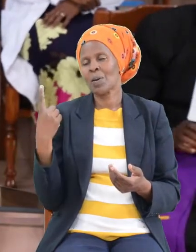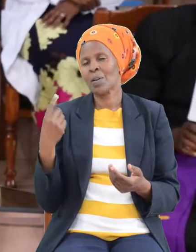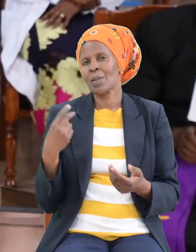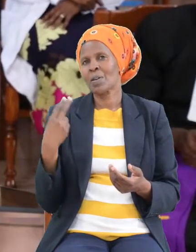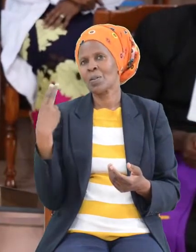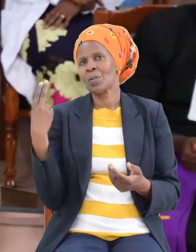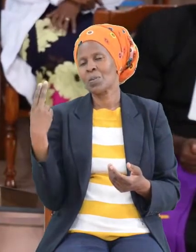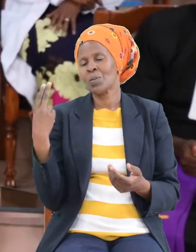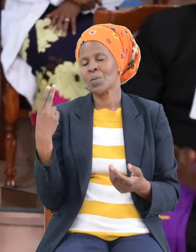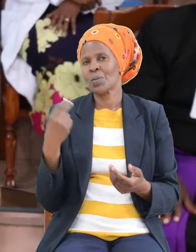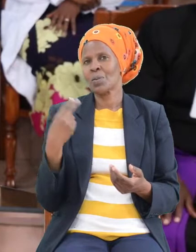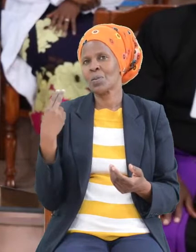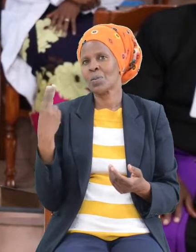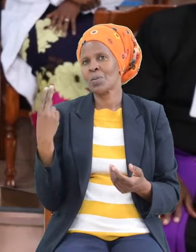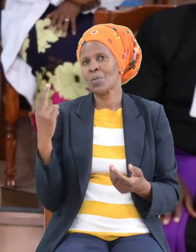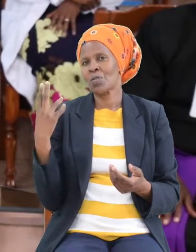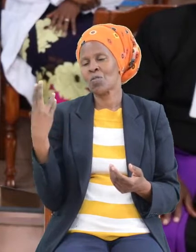1:29 hadi